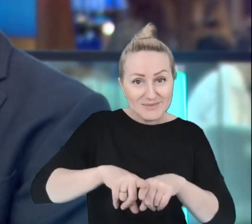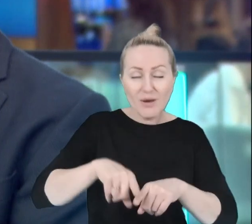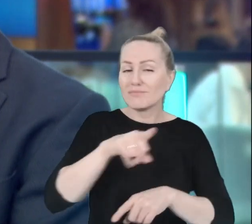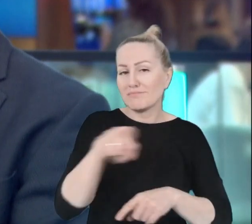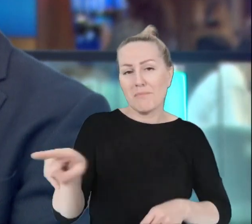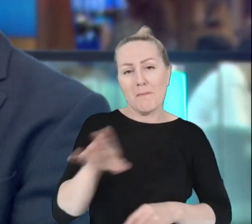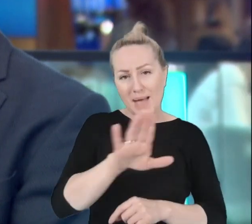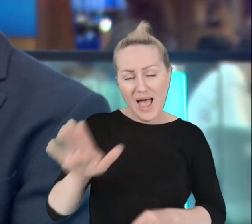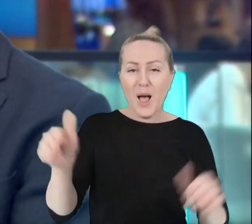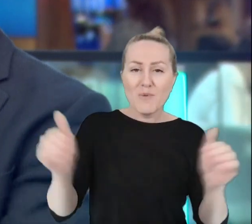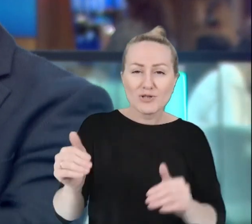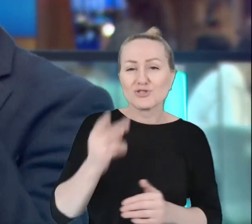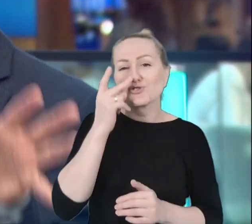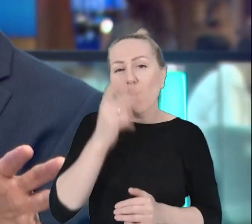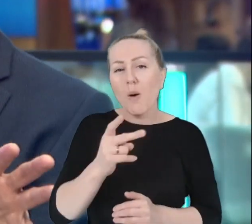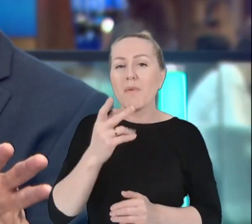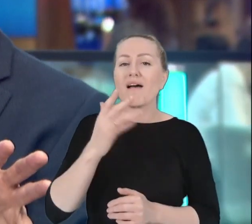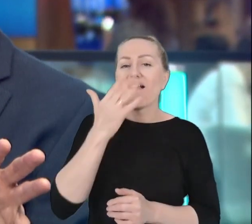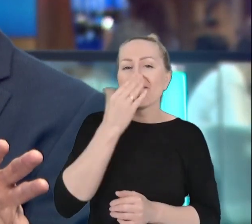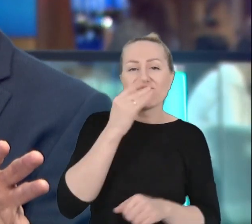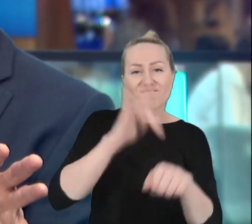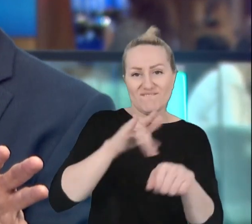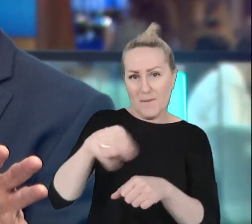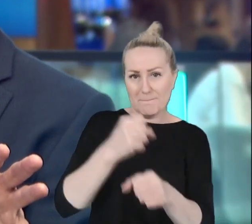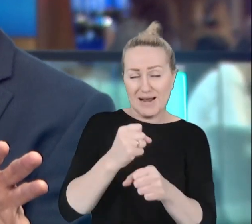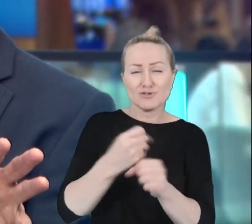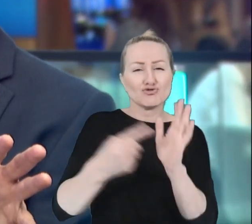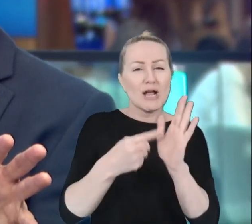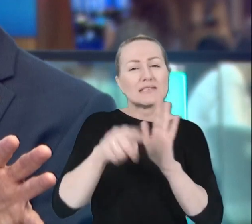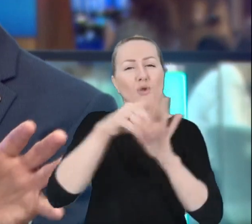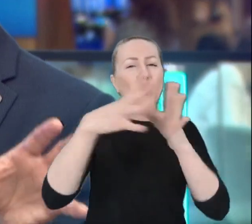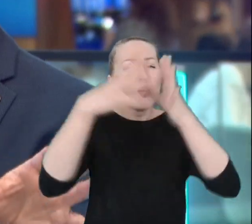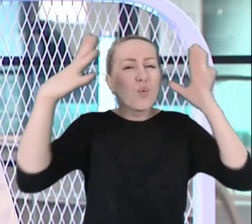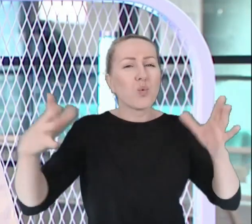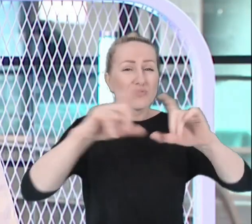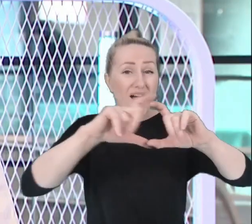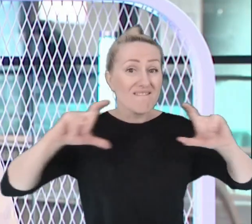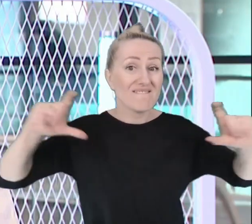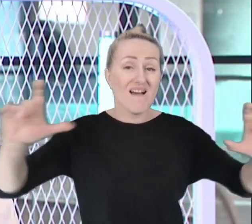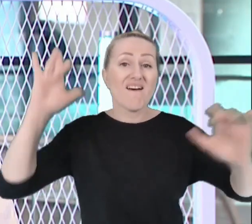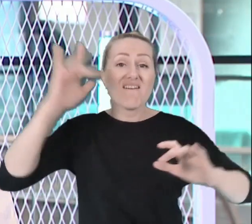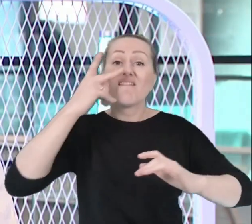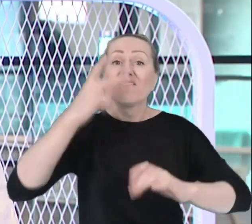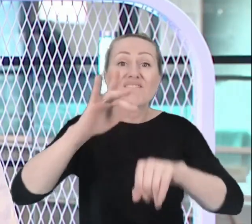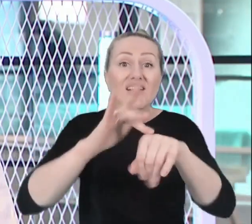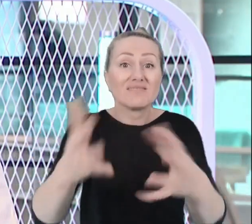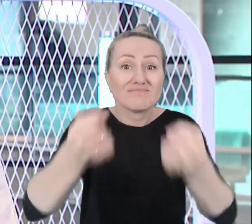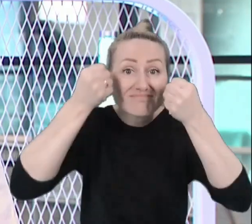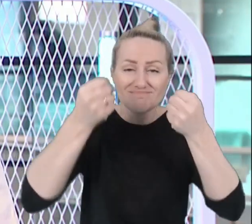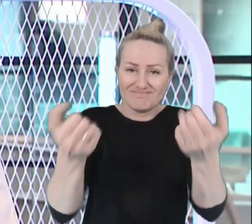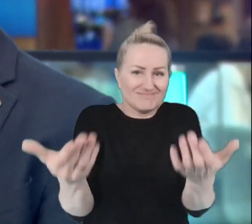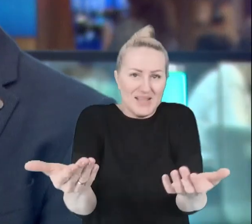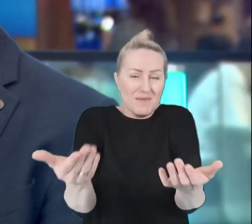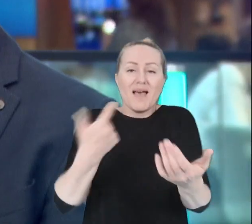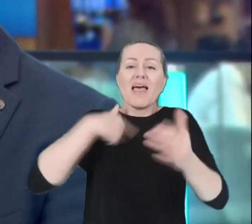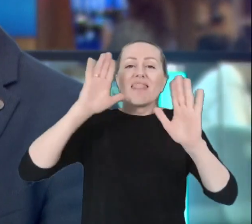zobaczenia efektów tej pracy. Tak? Często w takich wielkich strukturach tego nie ma. My staramy się, żeby te osoby u nas, które nawet nie pracują